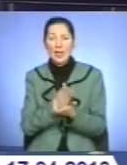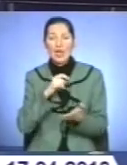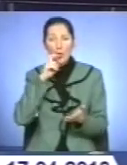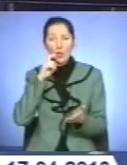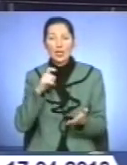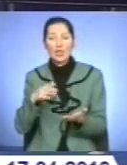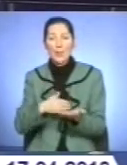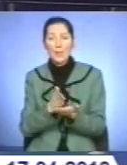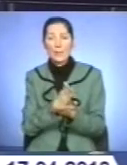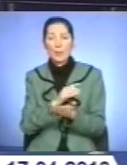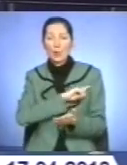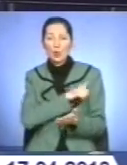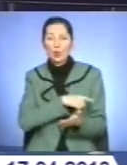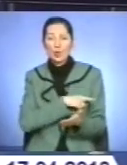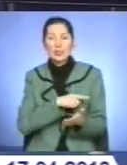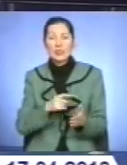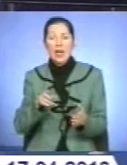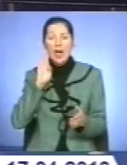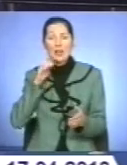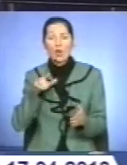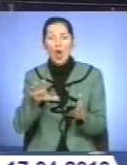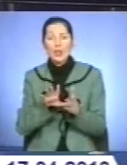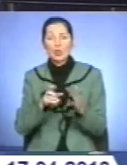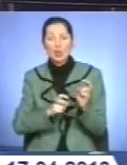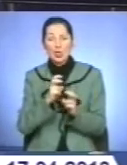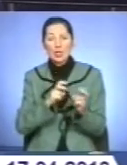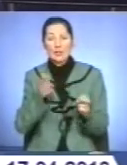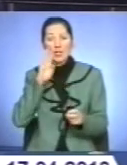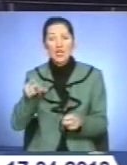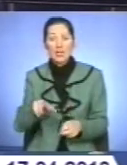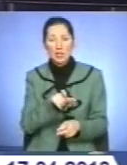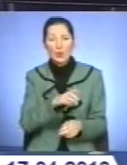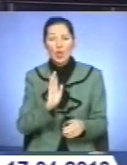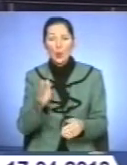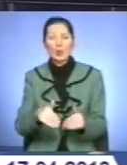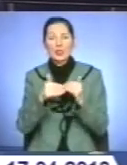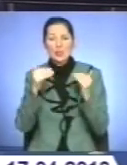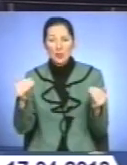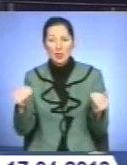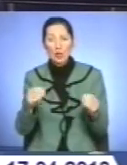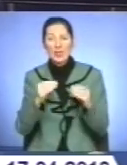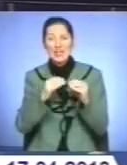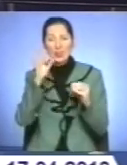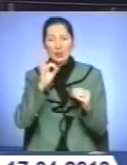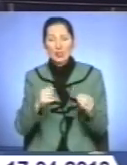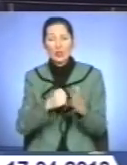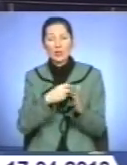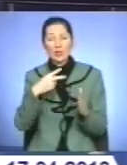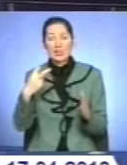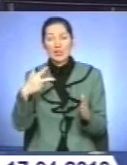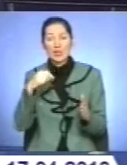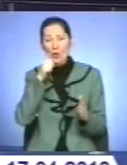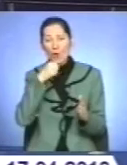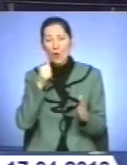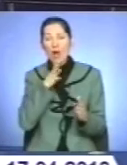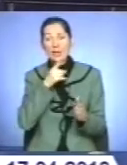потужність гідроелектростанції на Дніпрі до 2030 року буде збільшено на 10%, а термін їх експлуатації продовжено